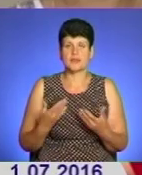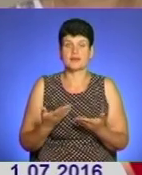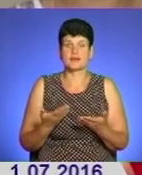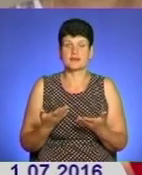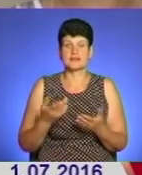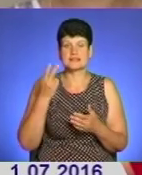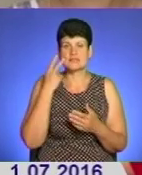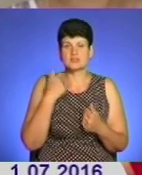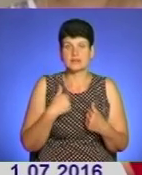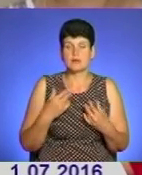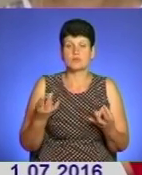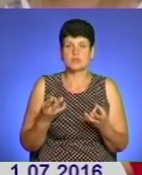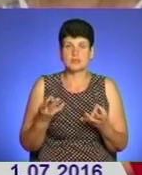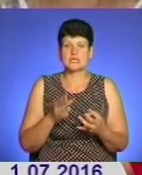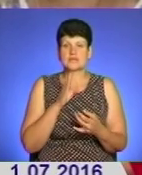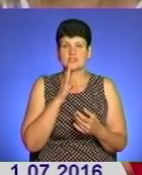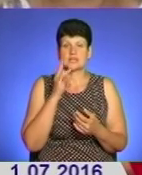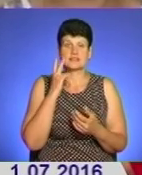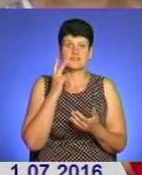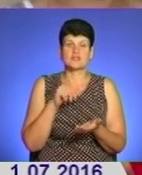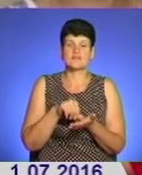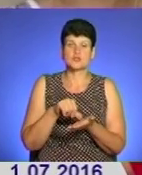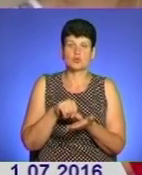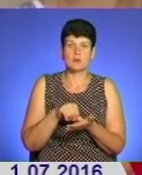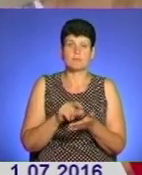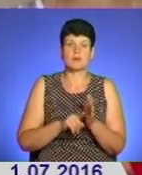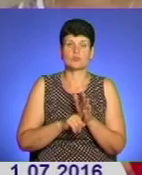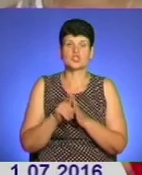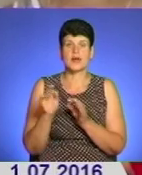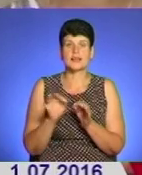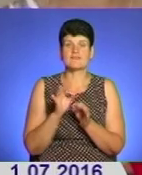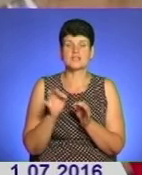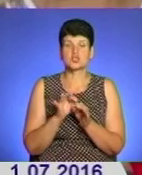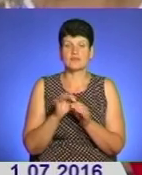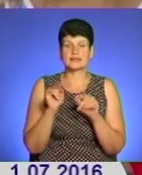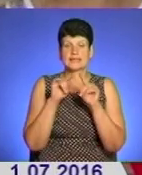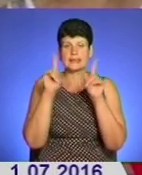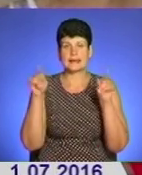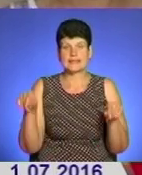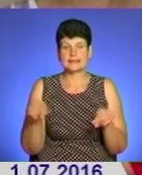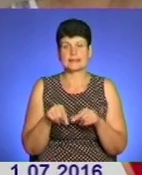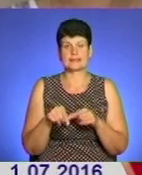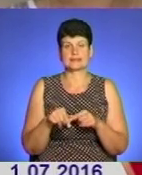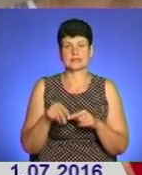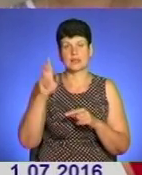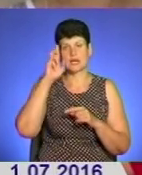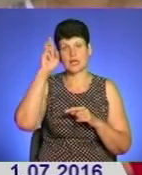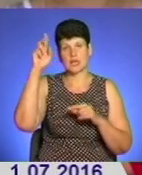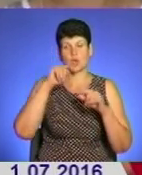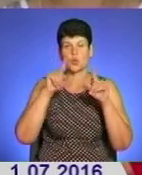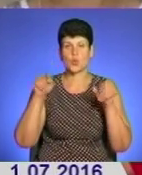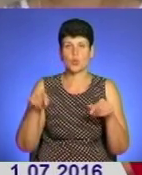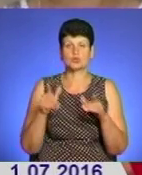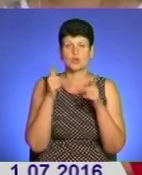який завжди нам потрібен, бо дівчата завжди виступають, і ми почали вишивати картини, ікони,